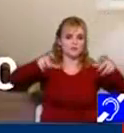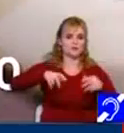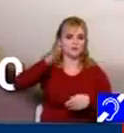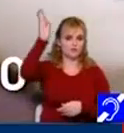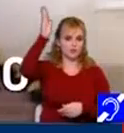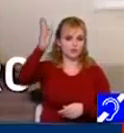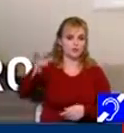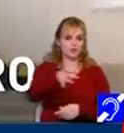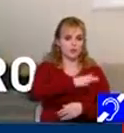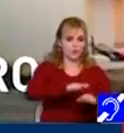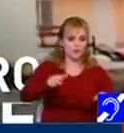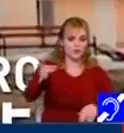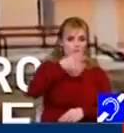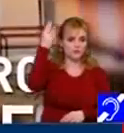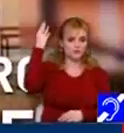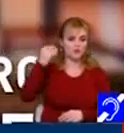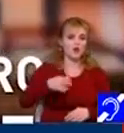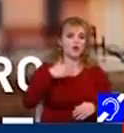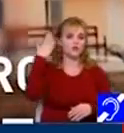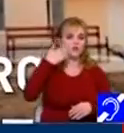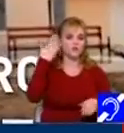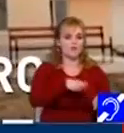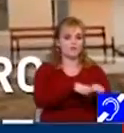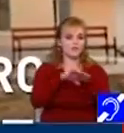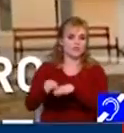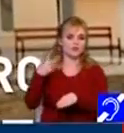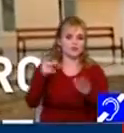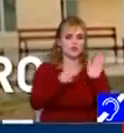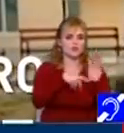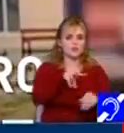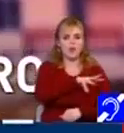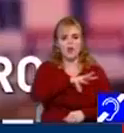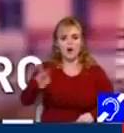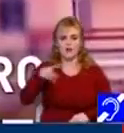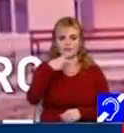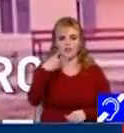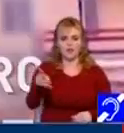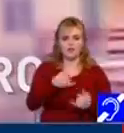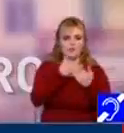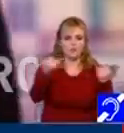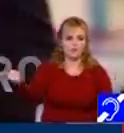Moldova. România a oferit 26 de milioane de euro pentru a crea aceste noi locuri de suflet.